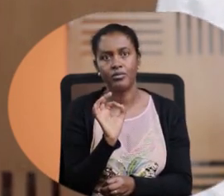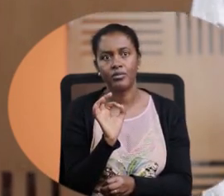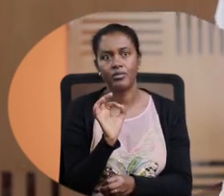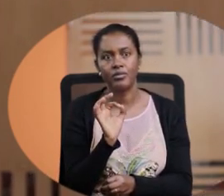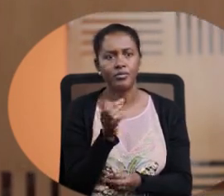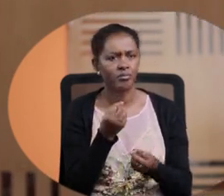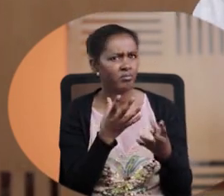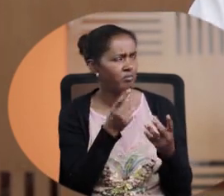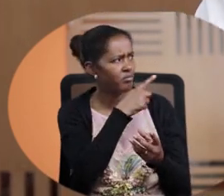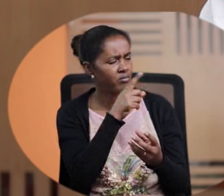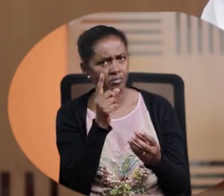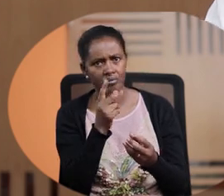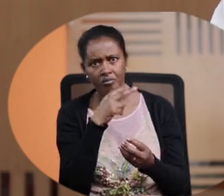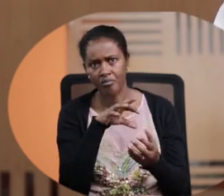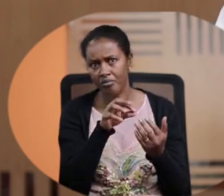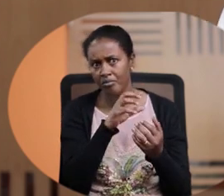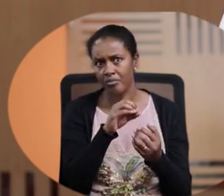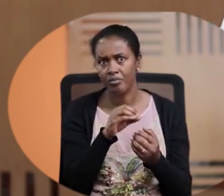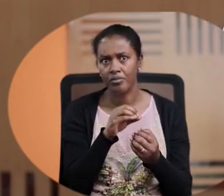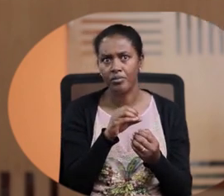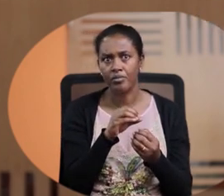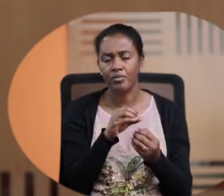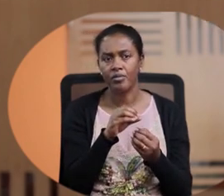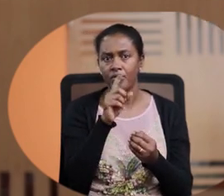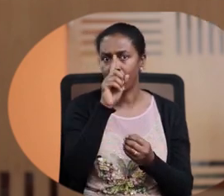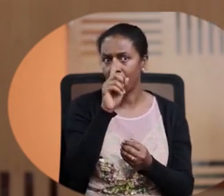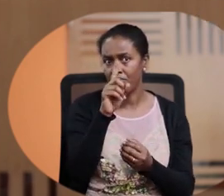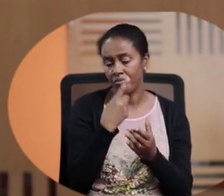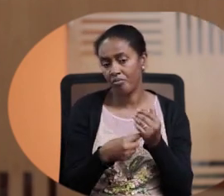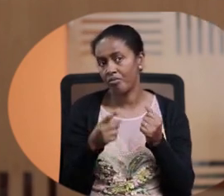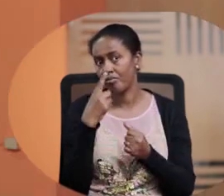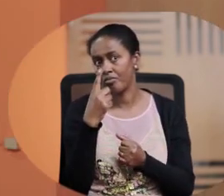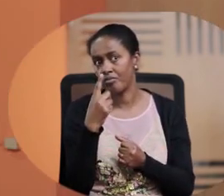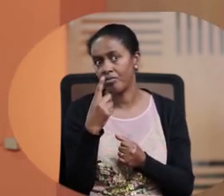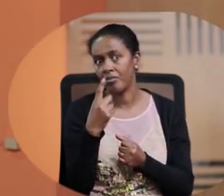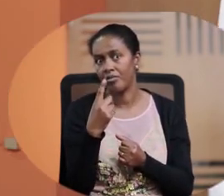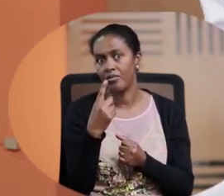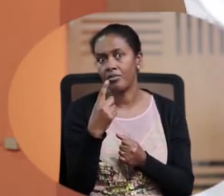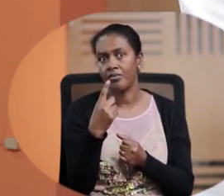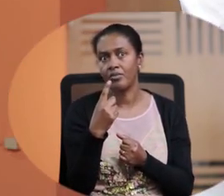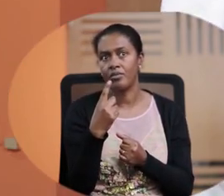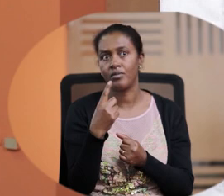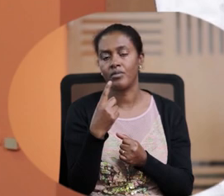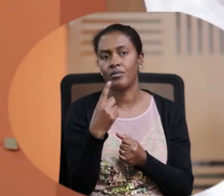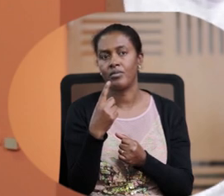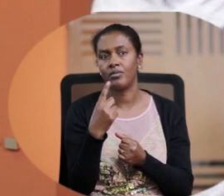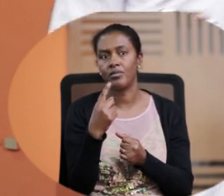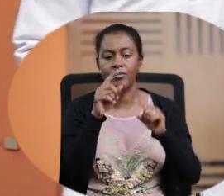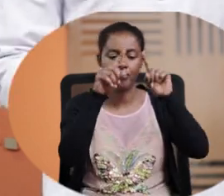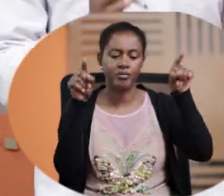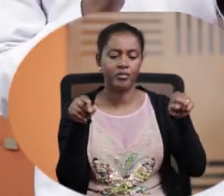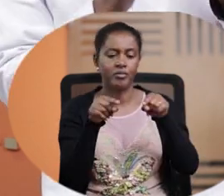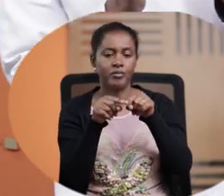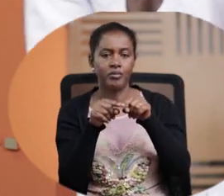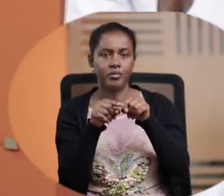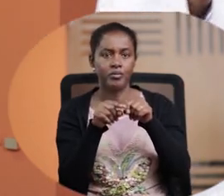15 kan argatan meeqaas keessa ilaallu 1 jira kanaaf isa kana lakkoofsa yeroo ibsinu meeqanna 1 jennaan jecha 1 jennaan gabateen akka